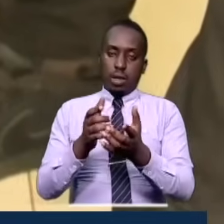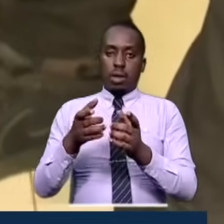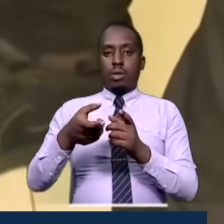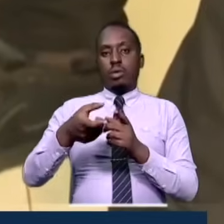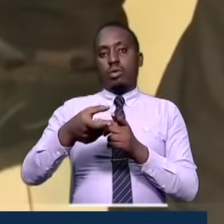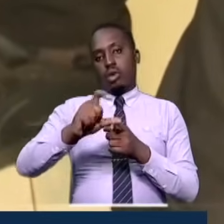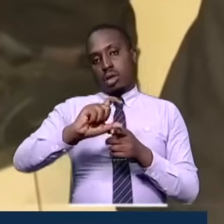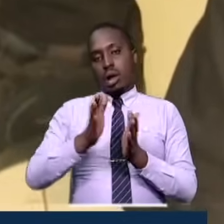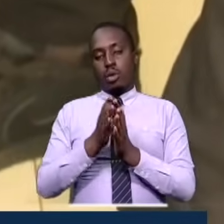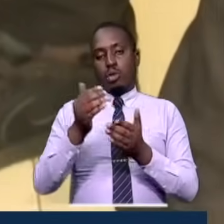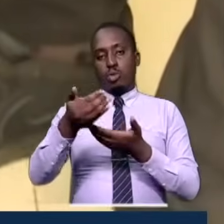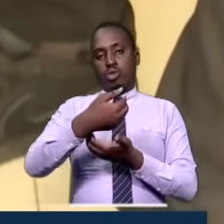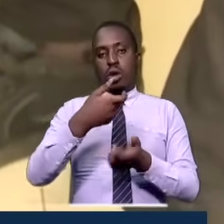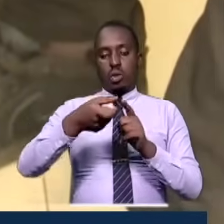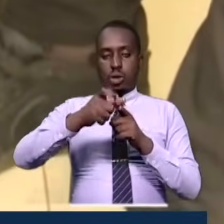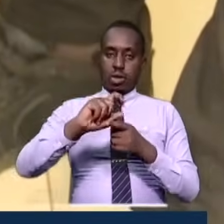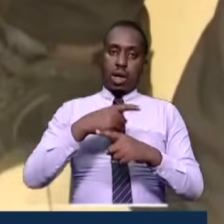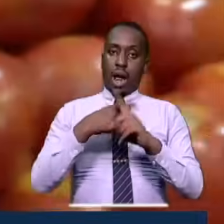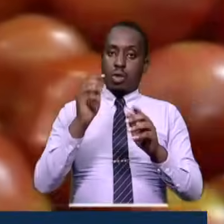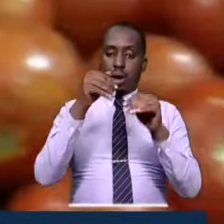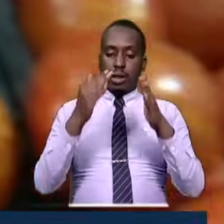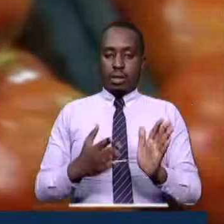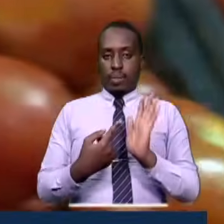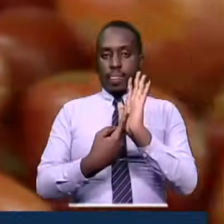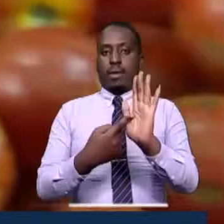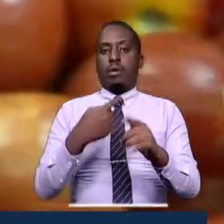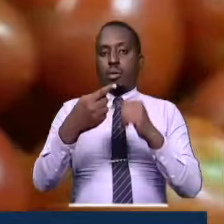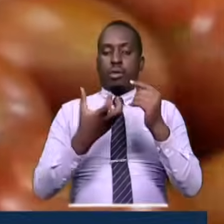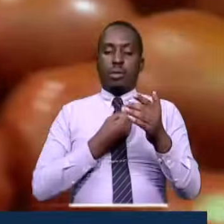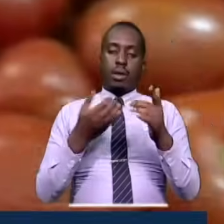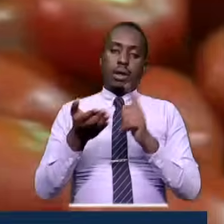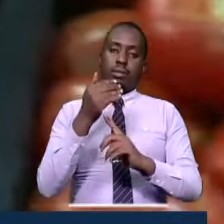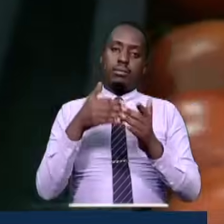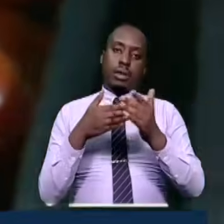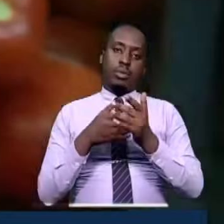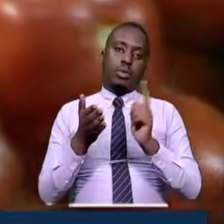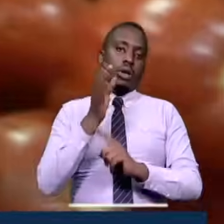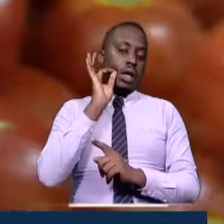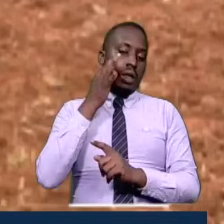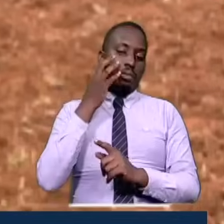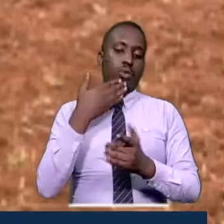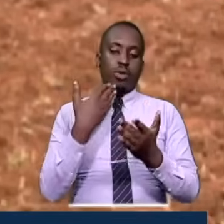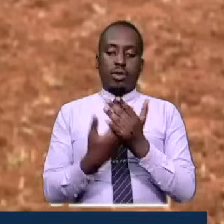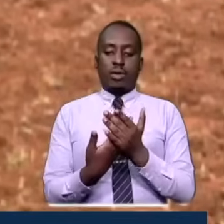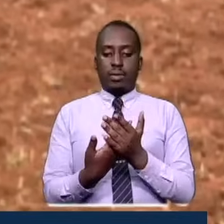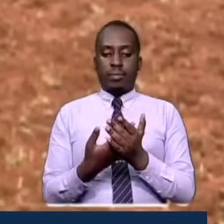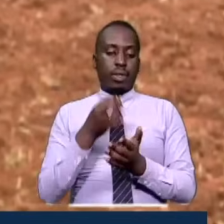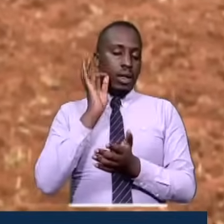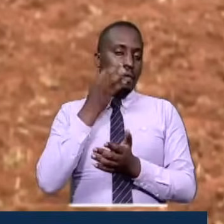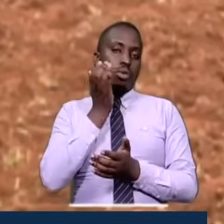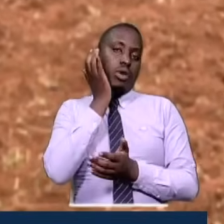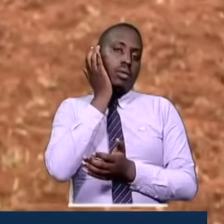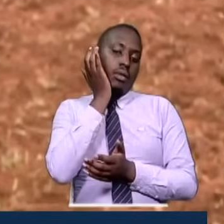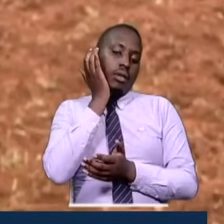hegitari urazamuka gusa hari abahinzi bagaragaza ko bagifite imbogamizi ku kubona imbuto nziza imbuto y'ibishyimbo